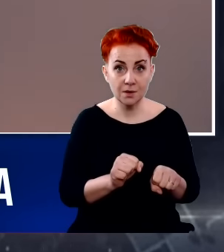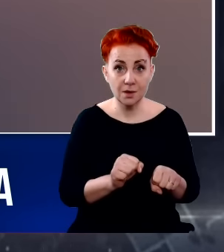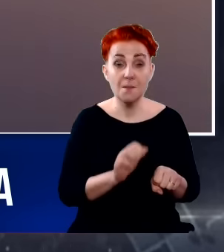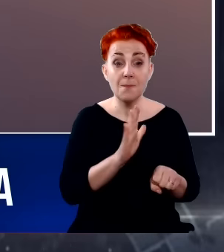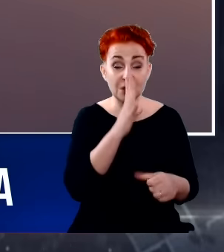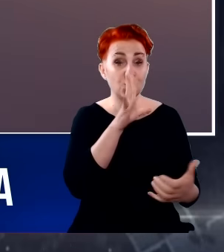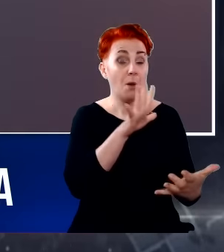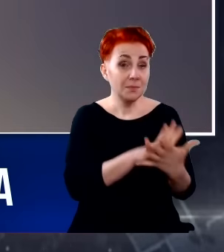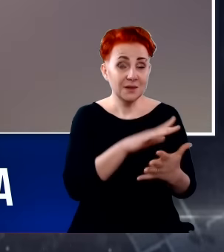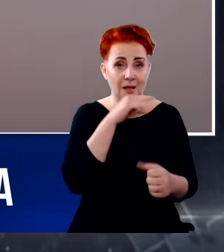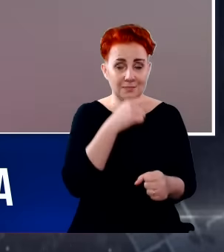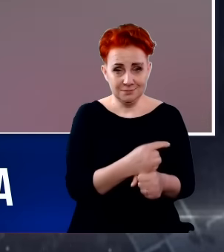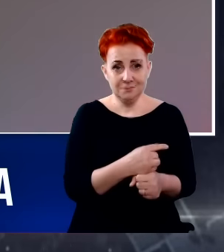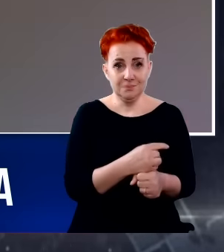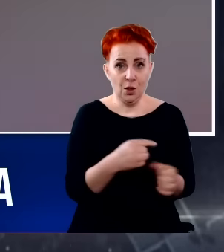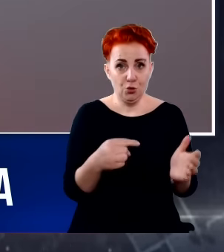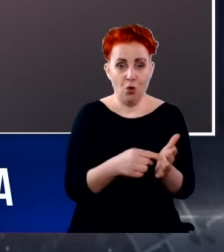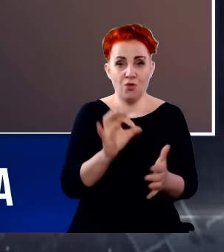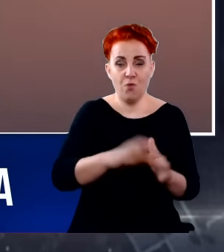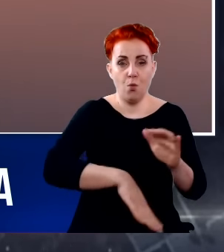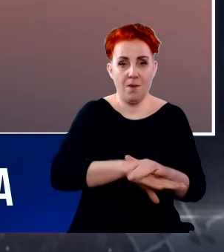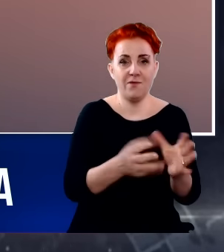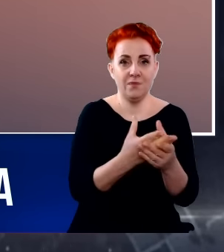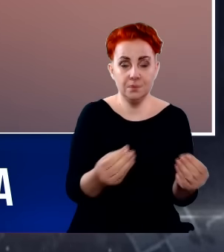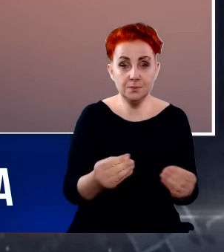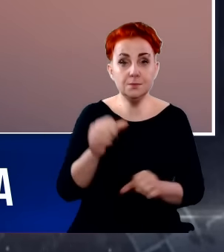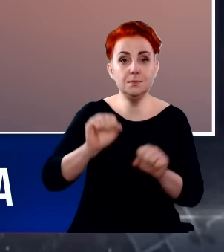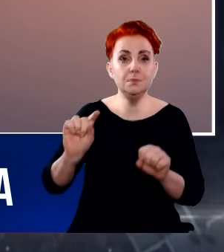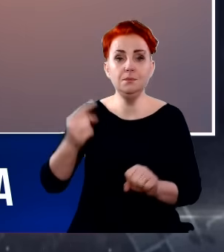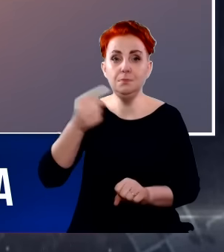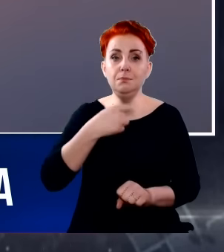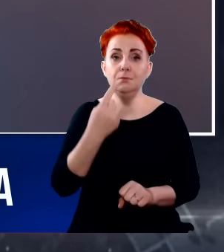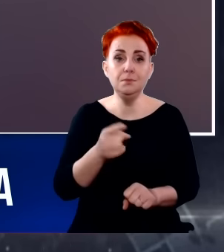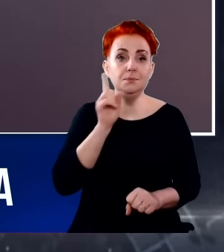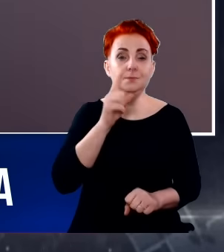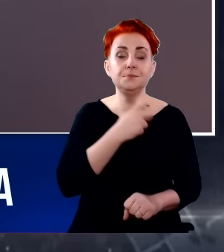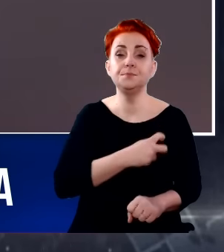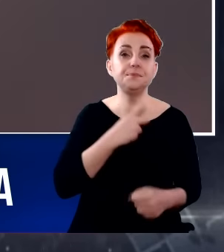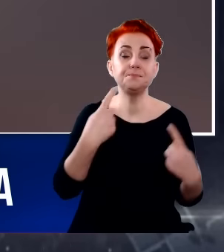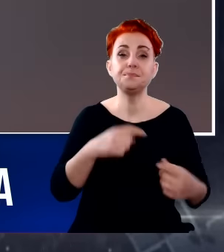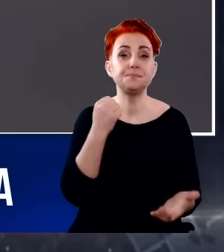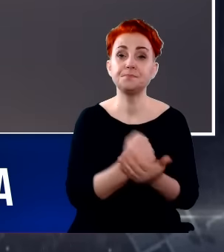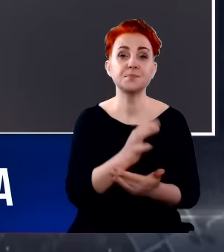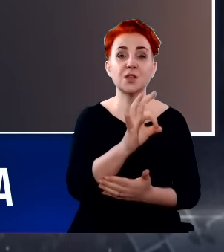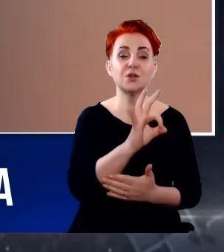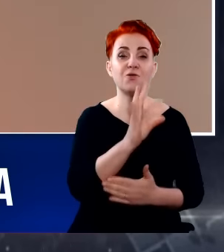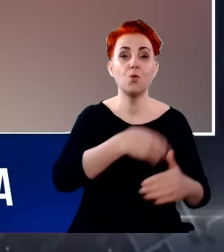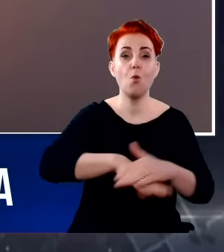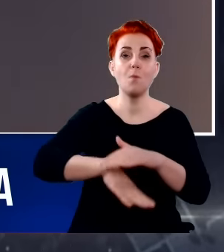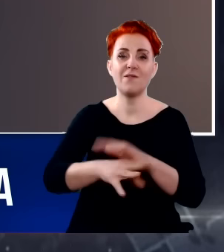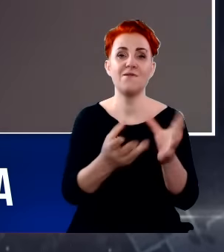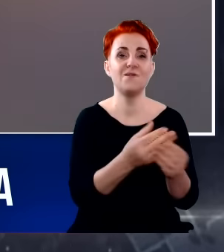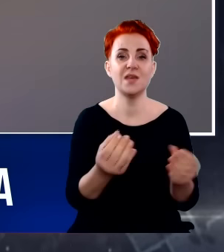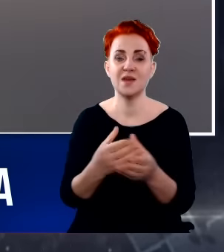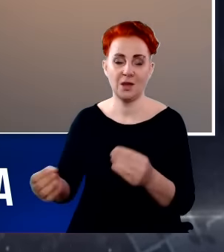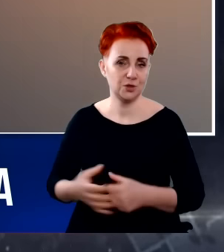do tego faktu wygaszenia mandatu. No i Sąd Najwyższy powiedział, że pan Hołownia nie miał prawa wygaszenia mandatu panu posłowi Kamińskiemu i